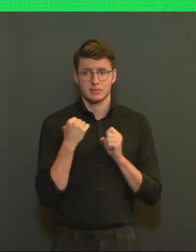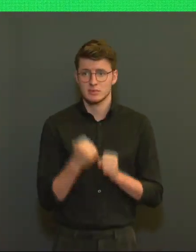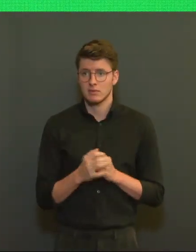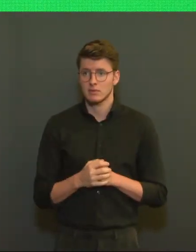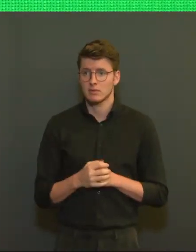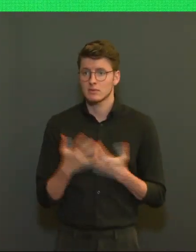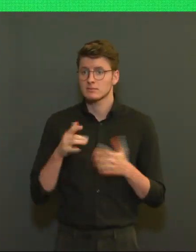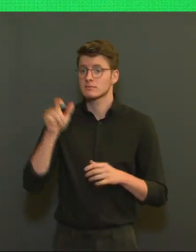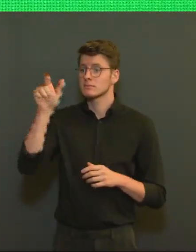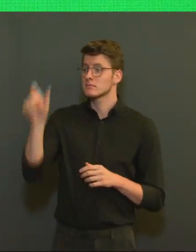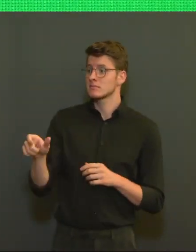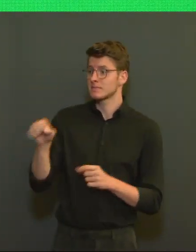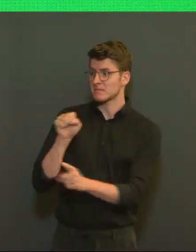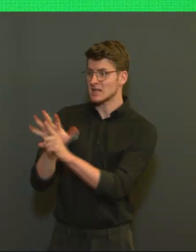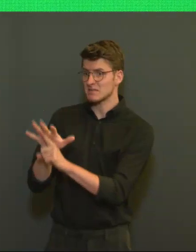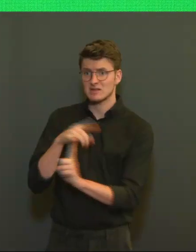opgelopen.